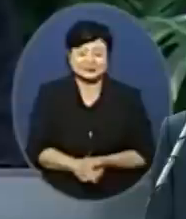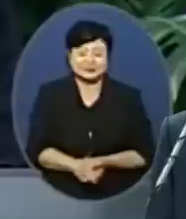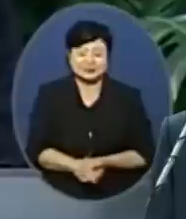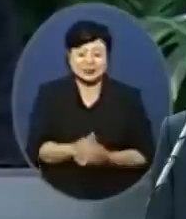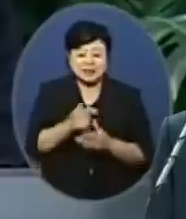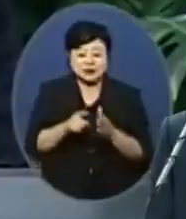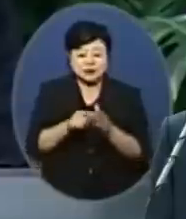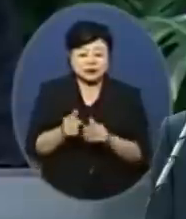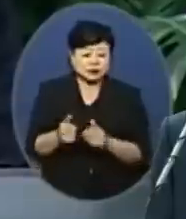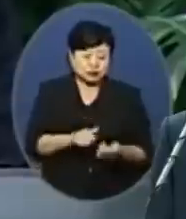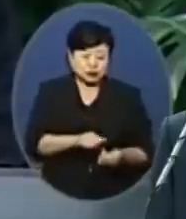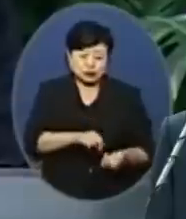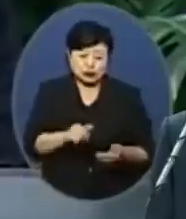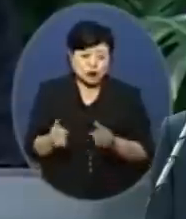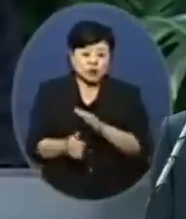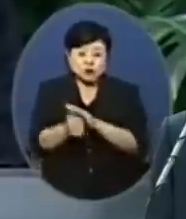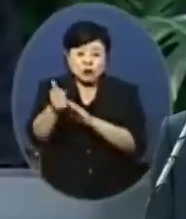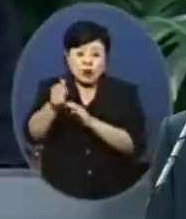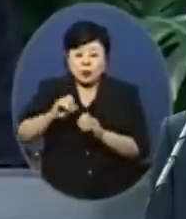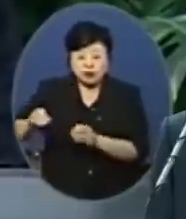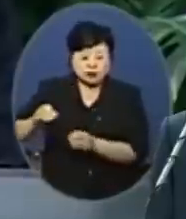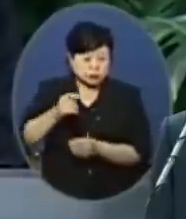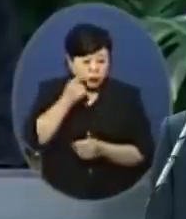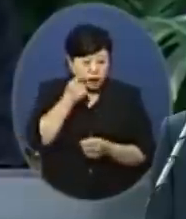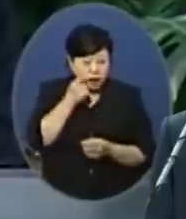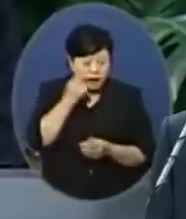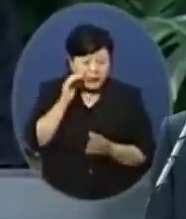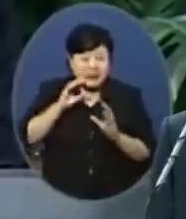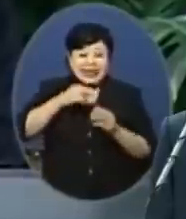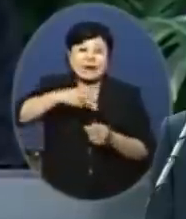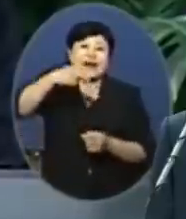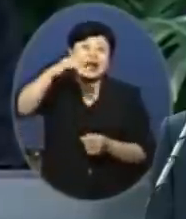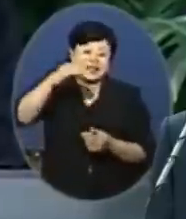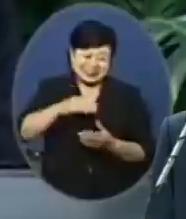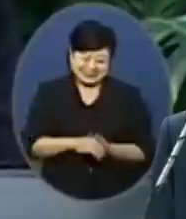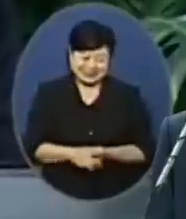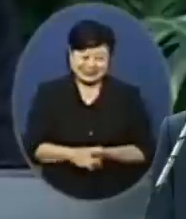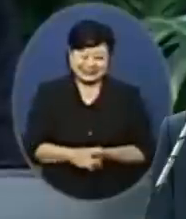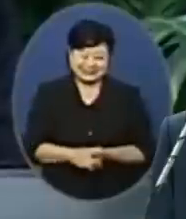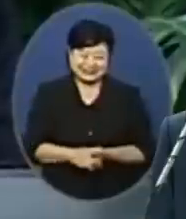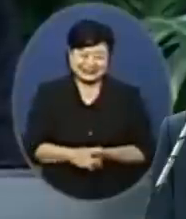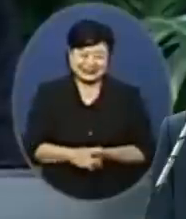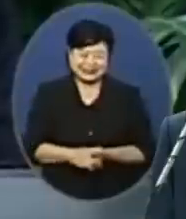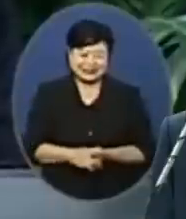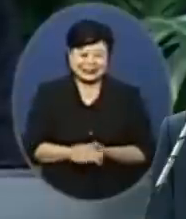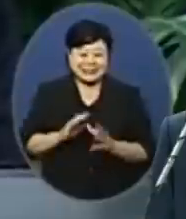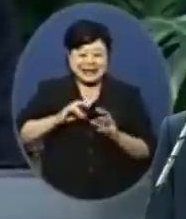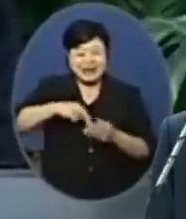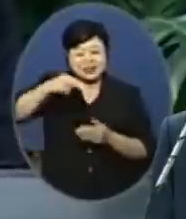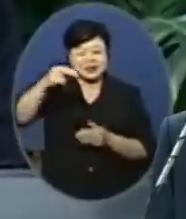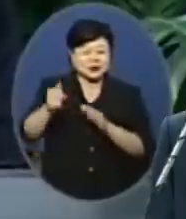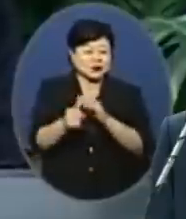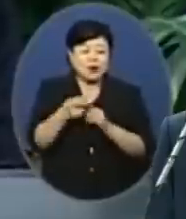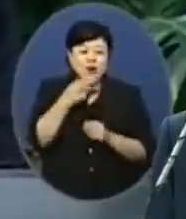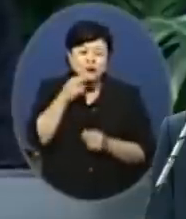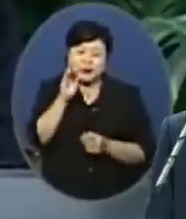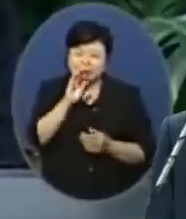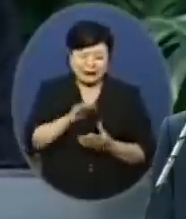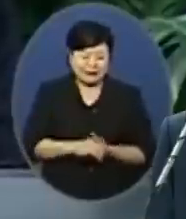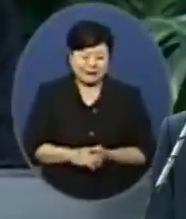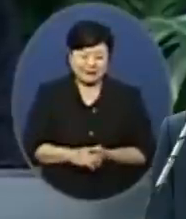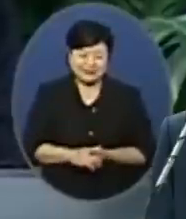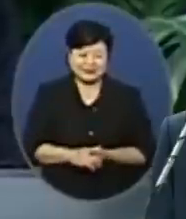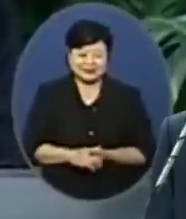우리 예수 믿는 사람은 죽어도 소망을 버릴 수 없는 것은 천당 가야지요. 천당 소망이 없으면 어떻게 하겠습니까?